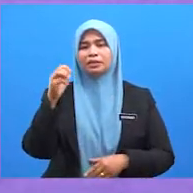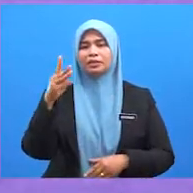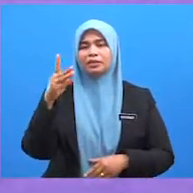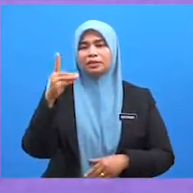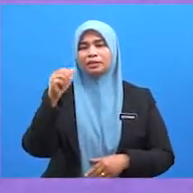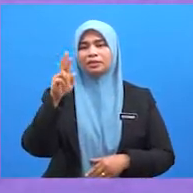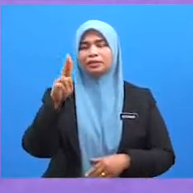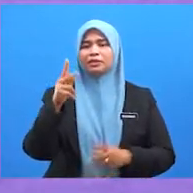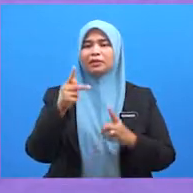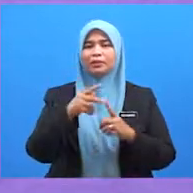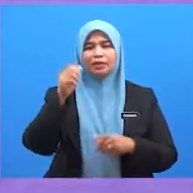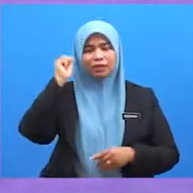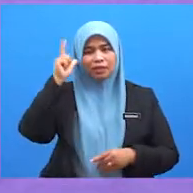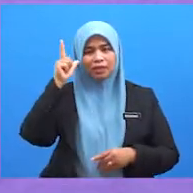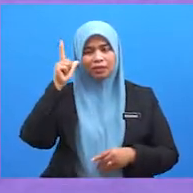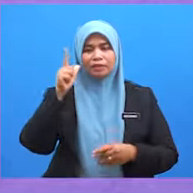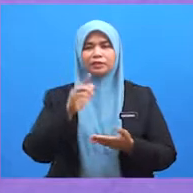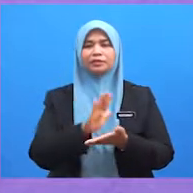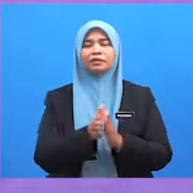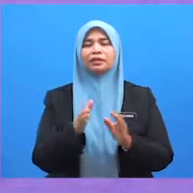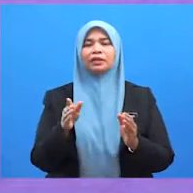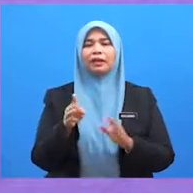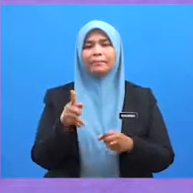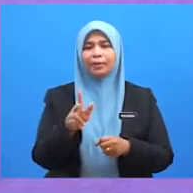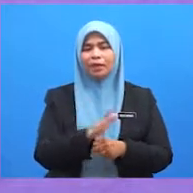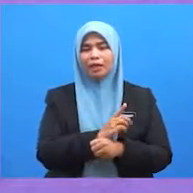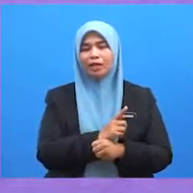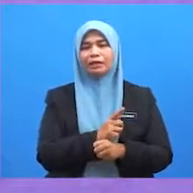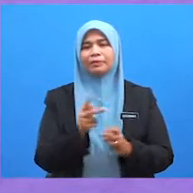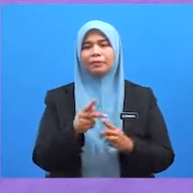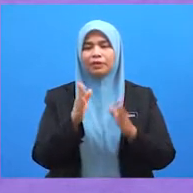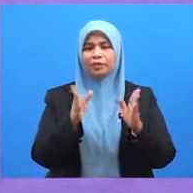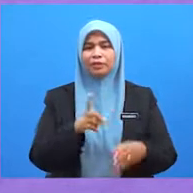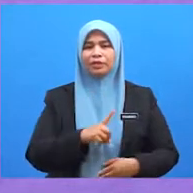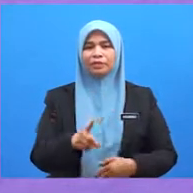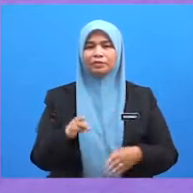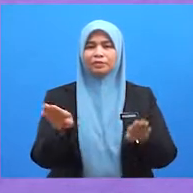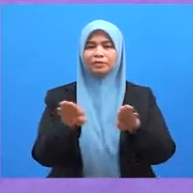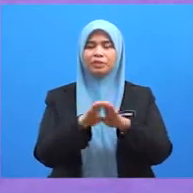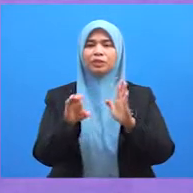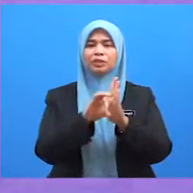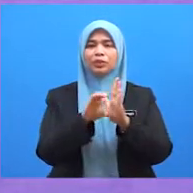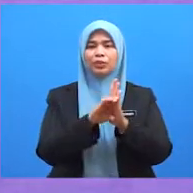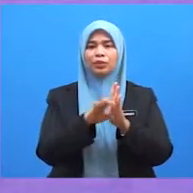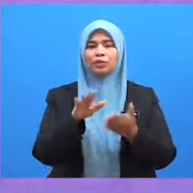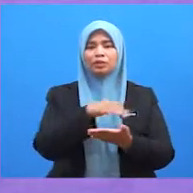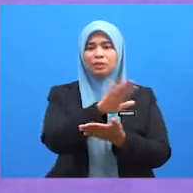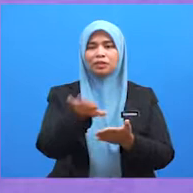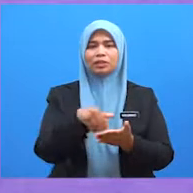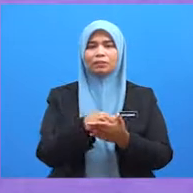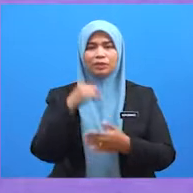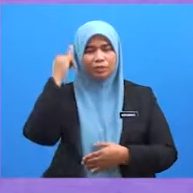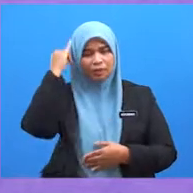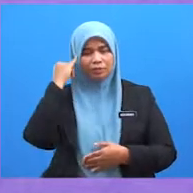ini sebagai pelengkap kepada umat Islam. Sebagai contoh, semua ilmu yang